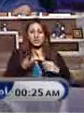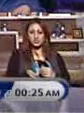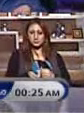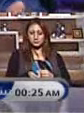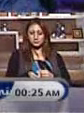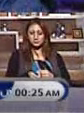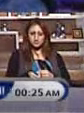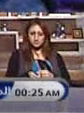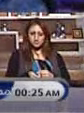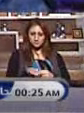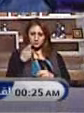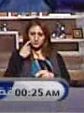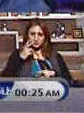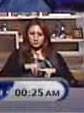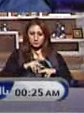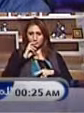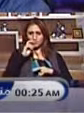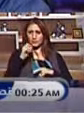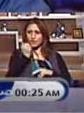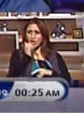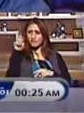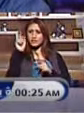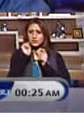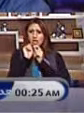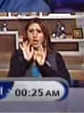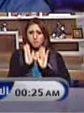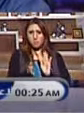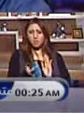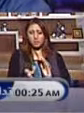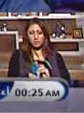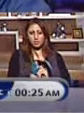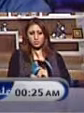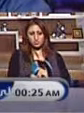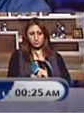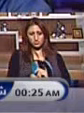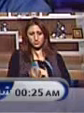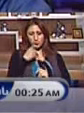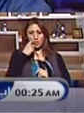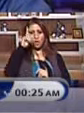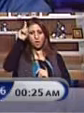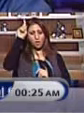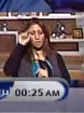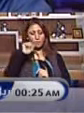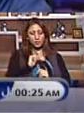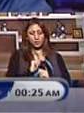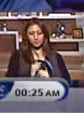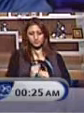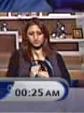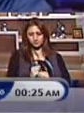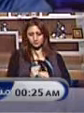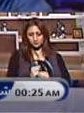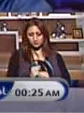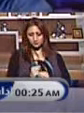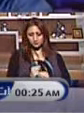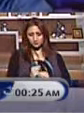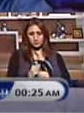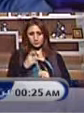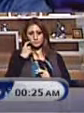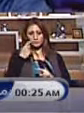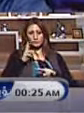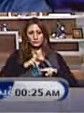كتير ولذلك يعني رب العباد سبحانه وتعالى لما لما لما يعني يعني وهب